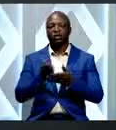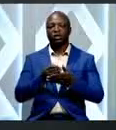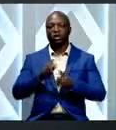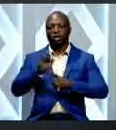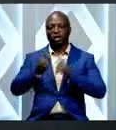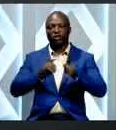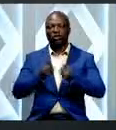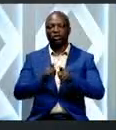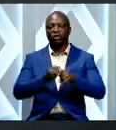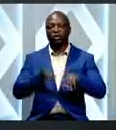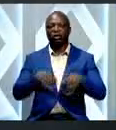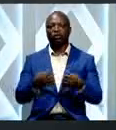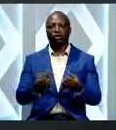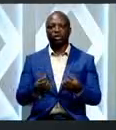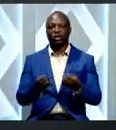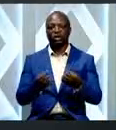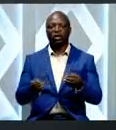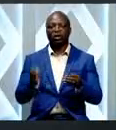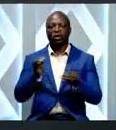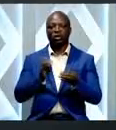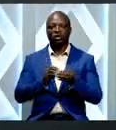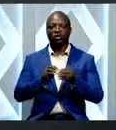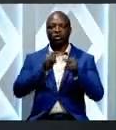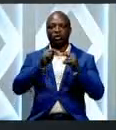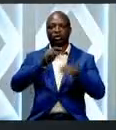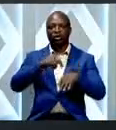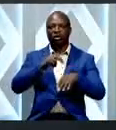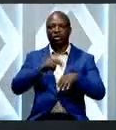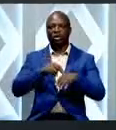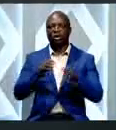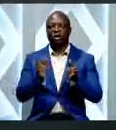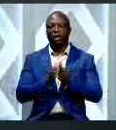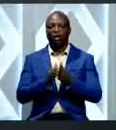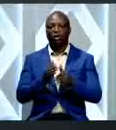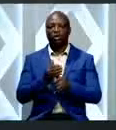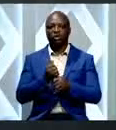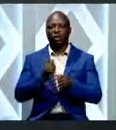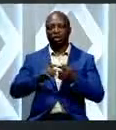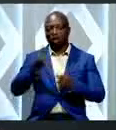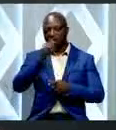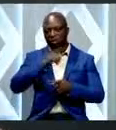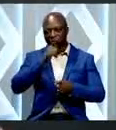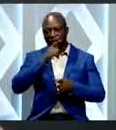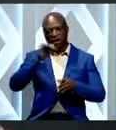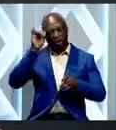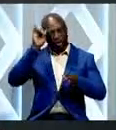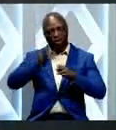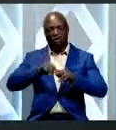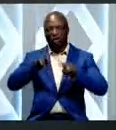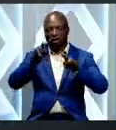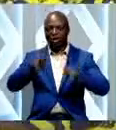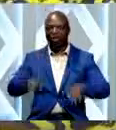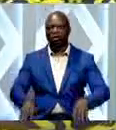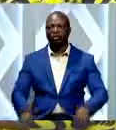de renforcer leur contribution au niveau national. La réunion se tient à Lomé. Ramdan Bassina.